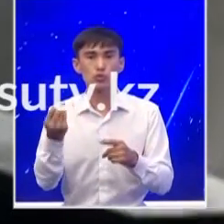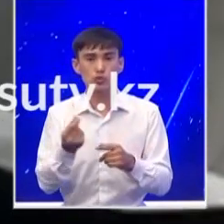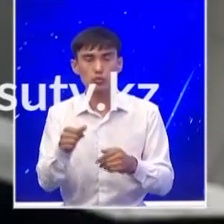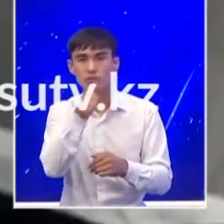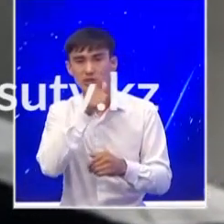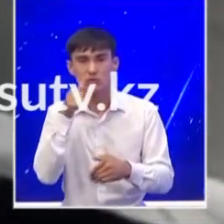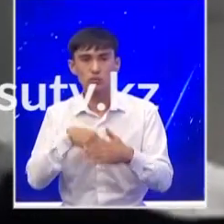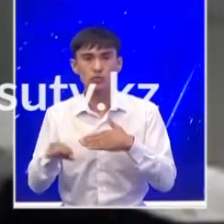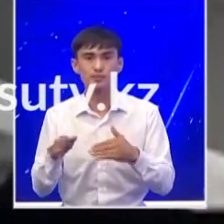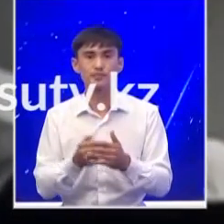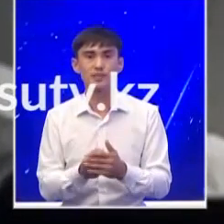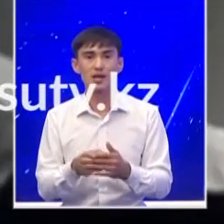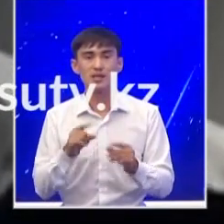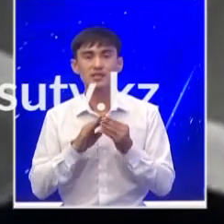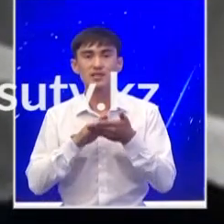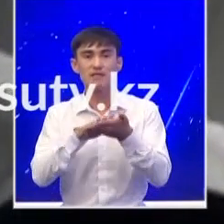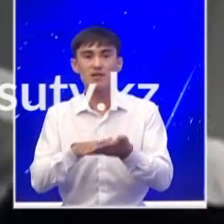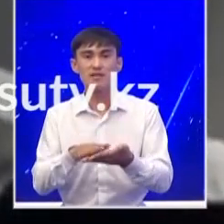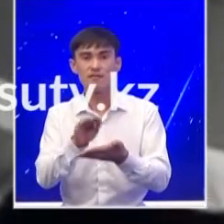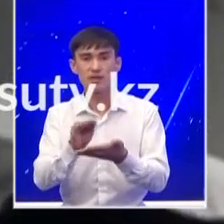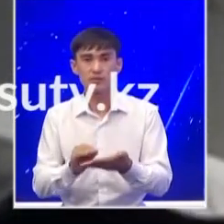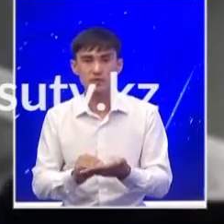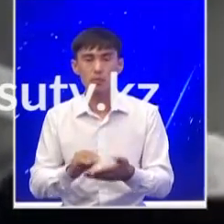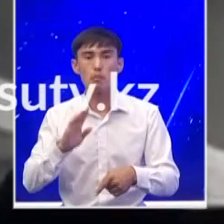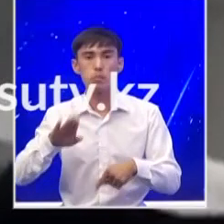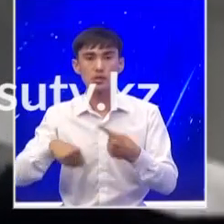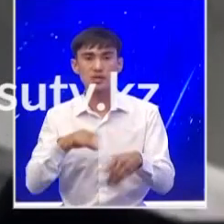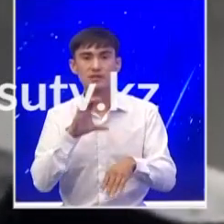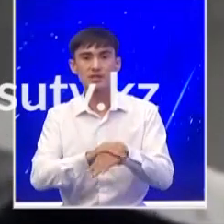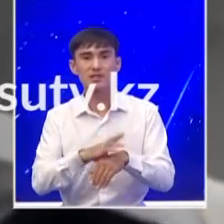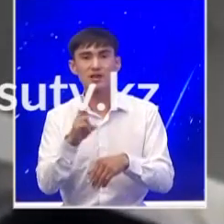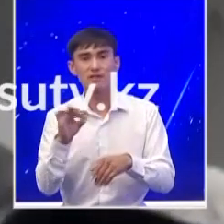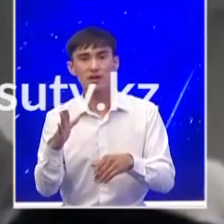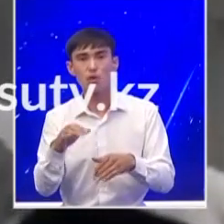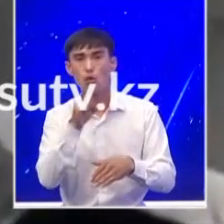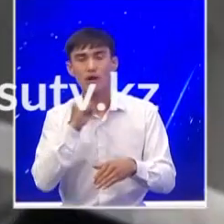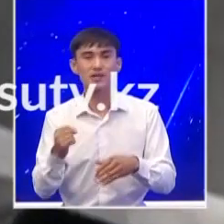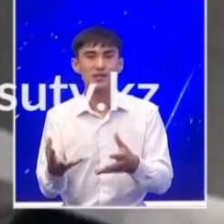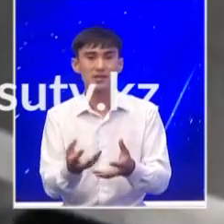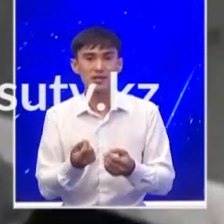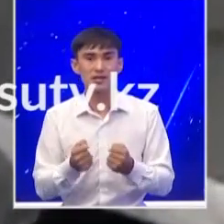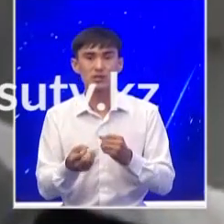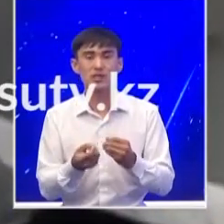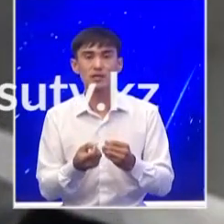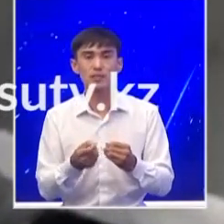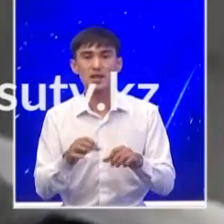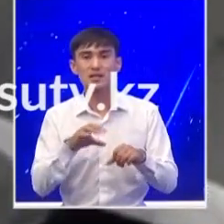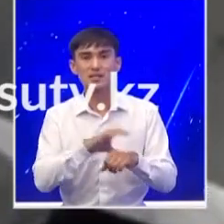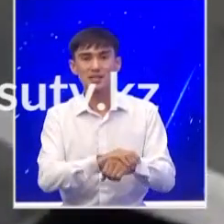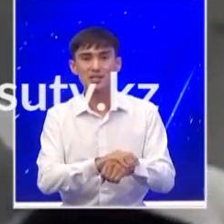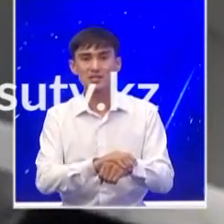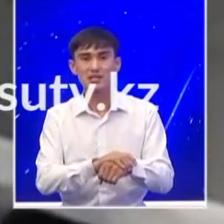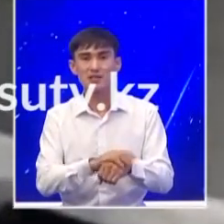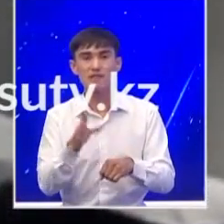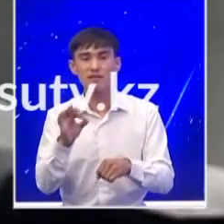скрылся с места преступления, заявили в ведомстве. Позднее его задержали на квартире. Украденные деньги изъяты. Задержанный водворен в ИВС.